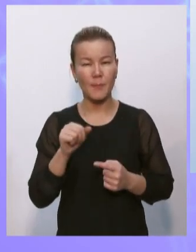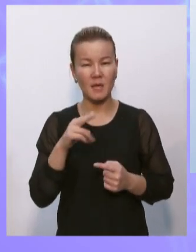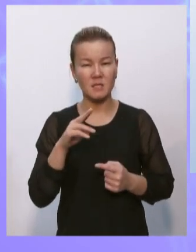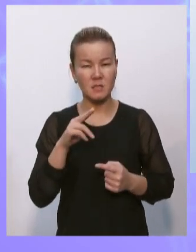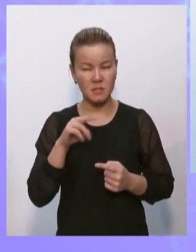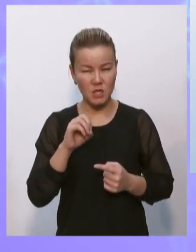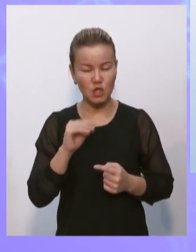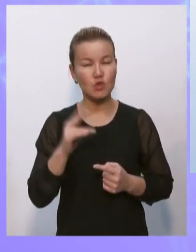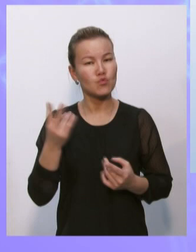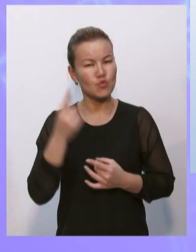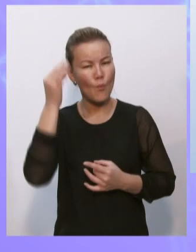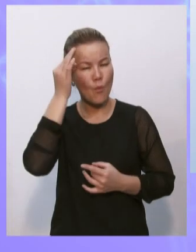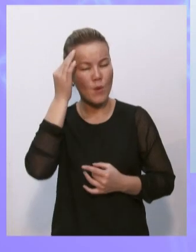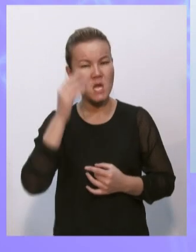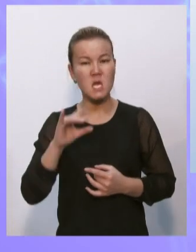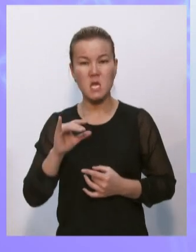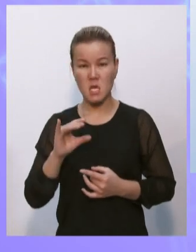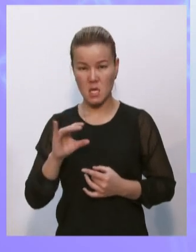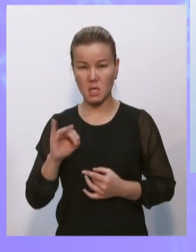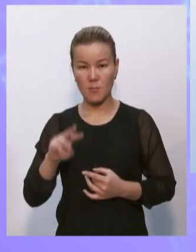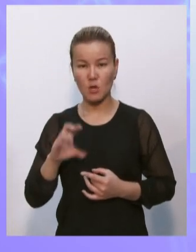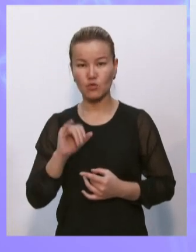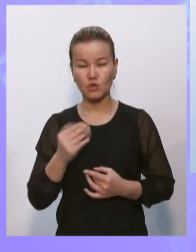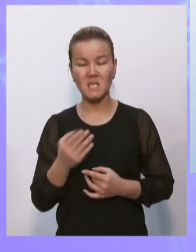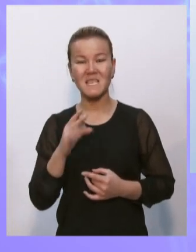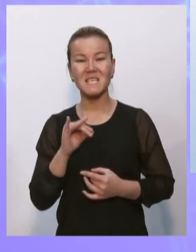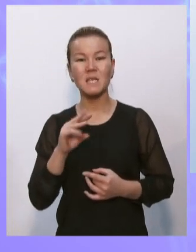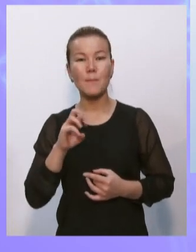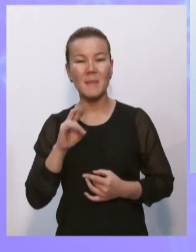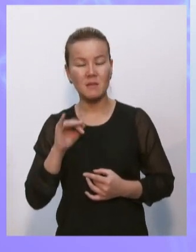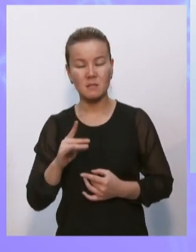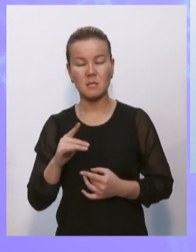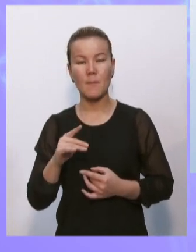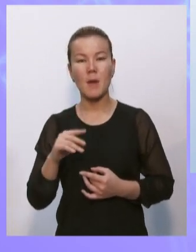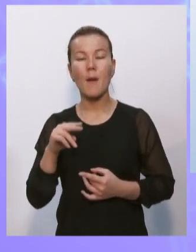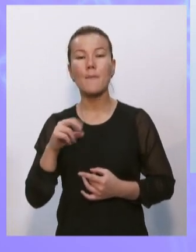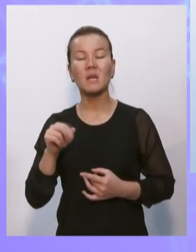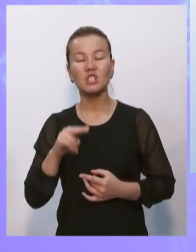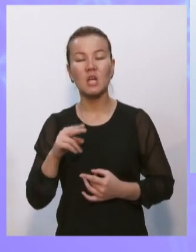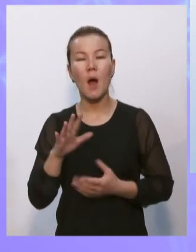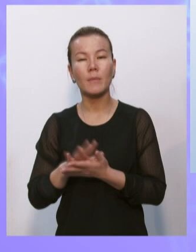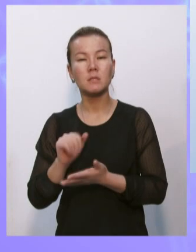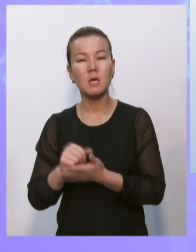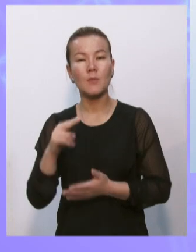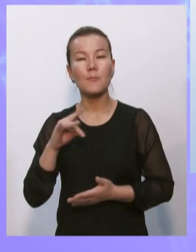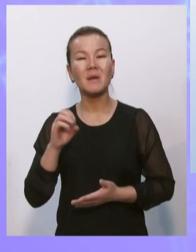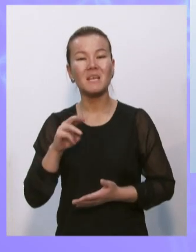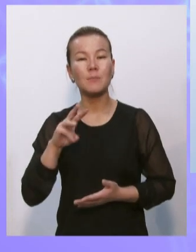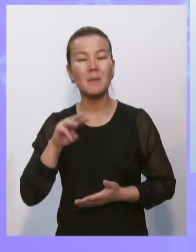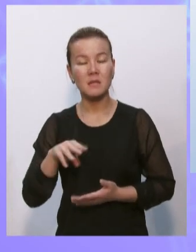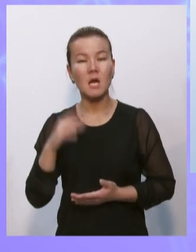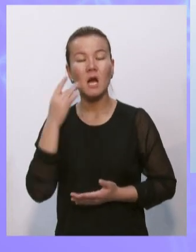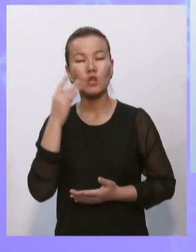нужно помнить. Имя существительное в именительном падеже обозначает предмет,